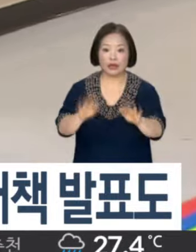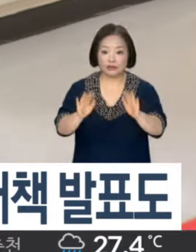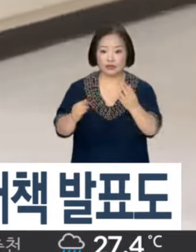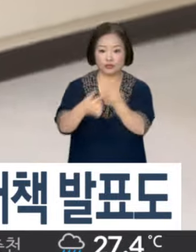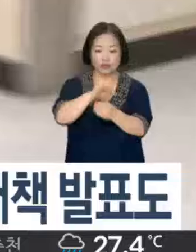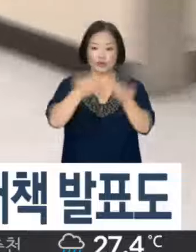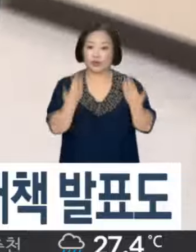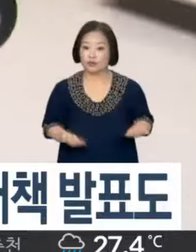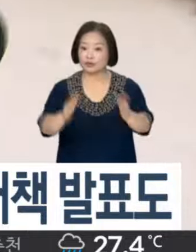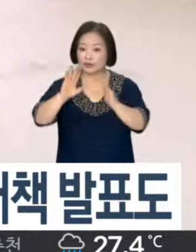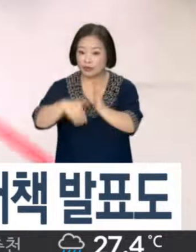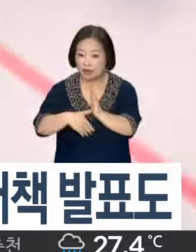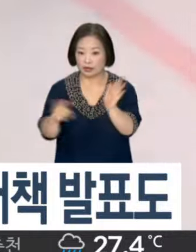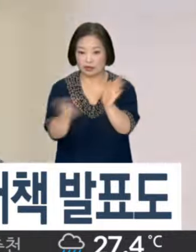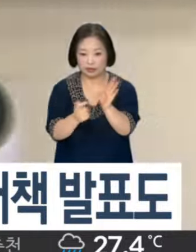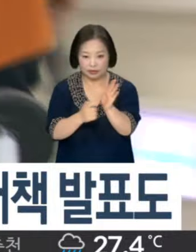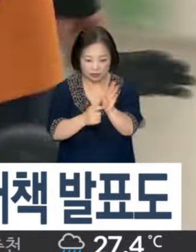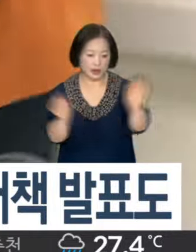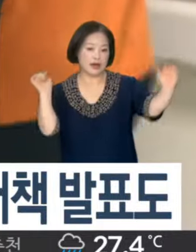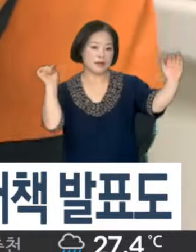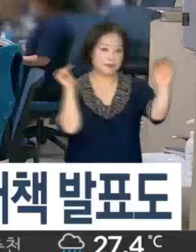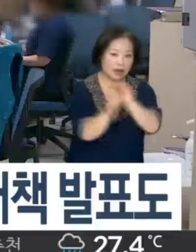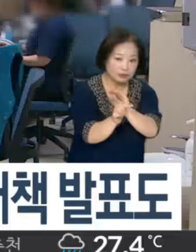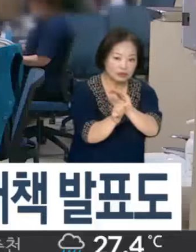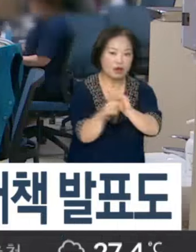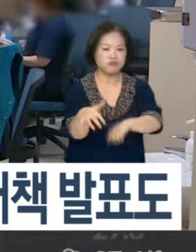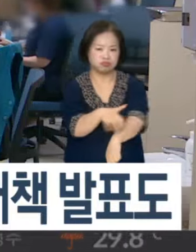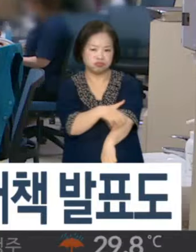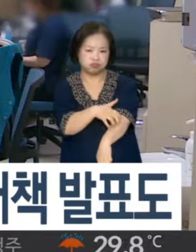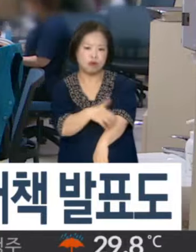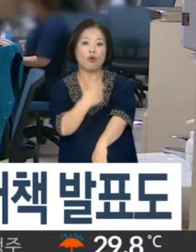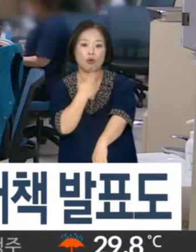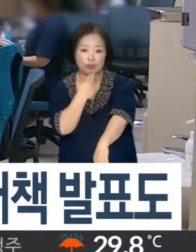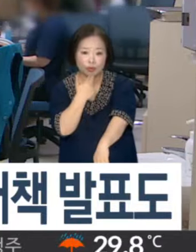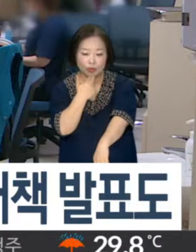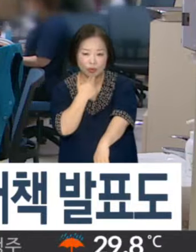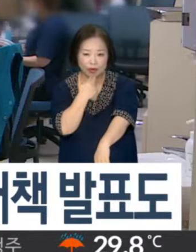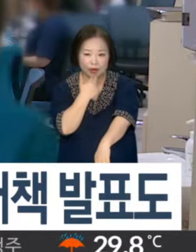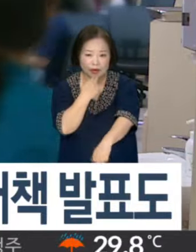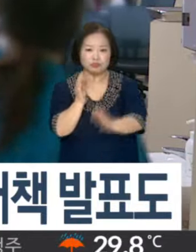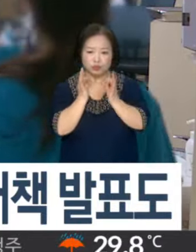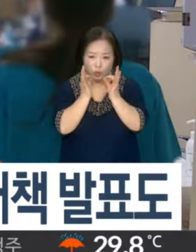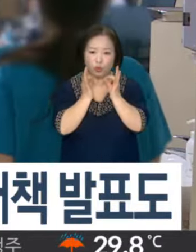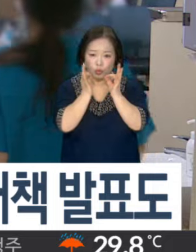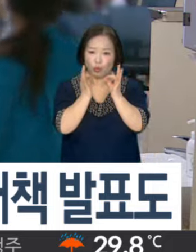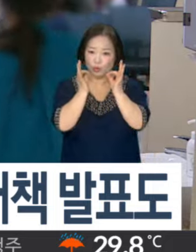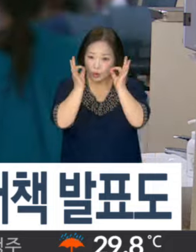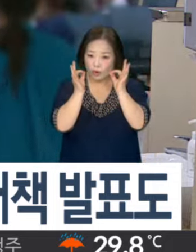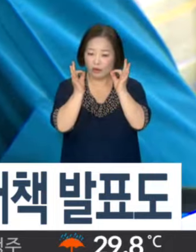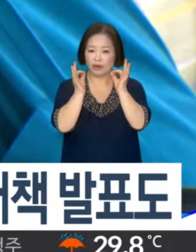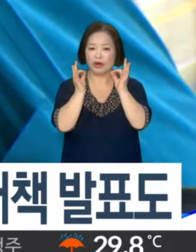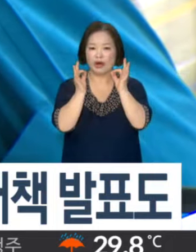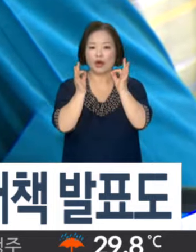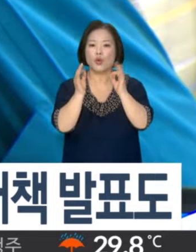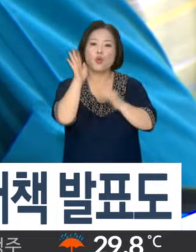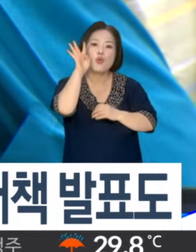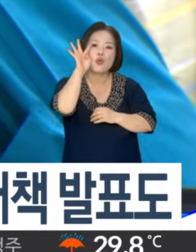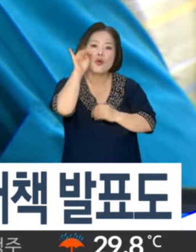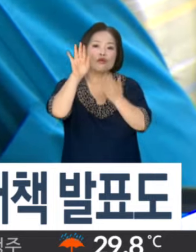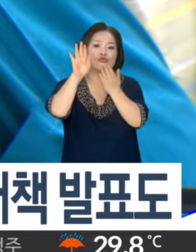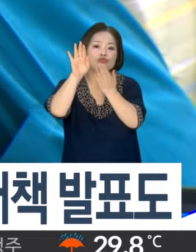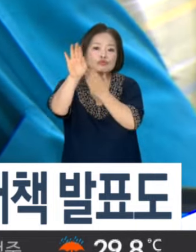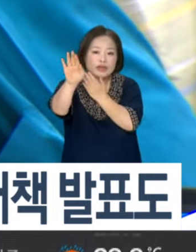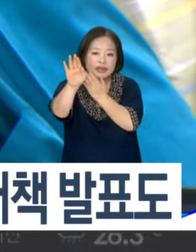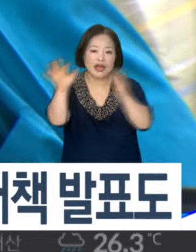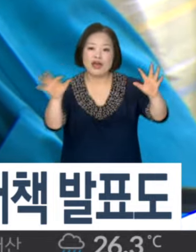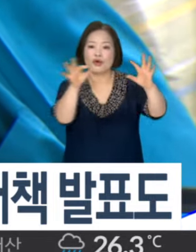추석 연휴에도 응급의료 이용해 불편이 없도록 정부 역량을 총 동원하겠다며 조만간 관련대책을